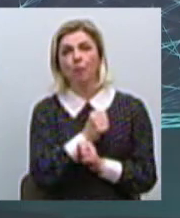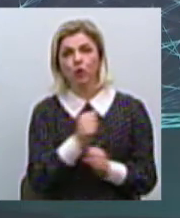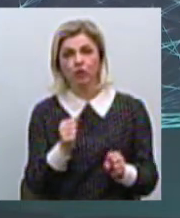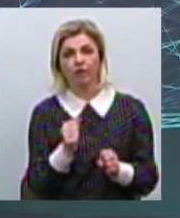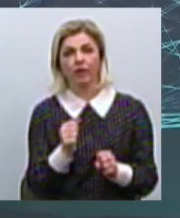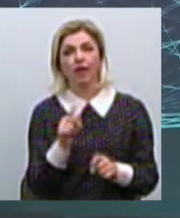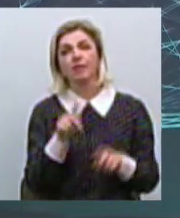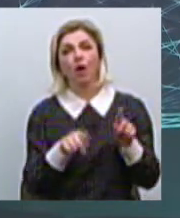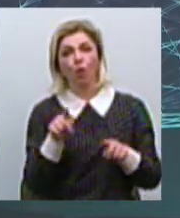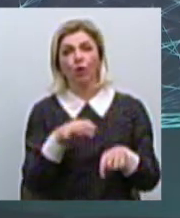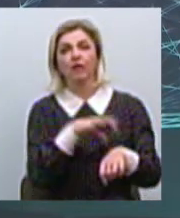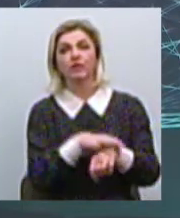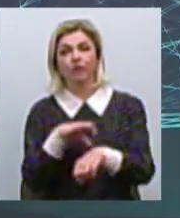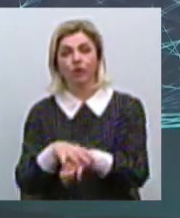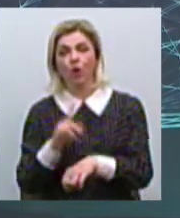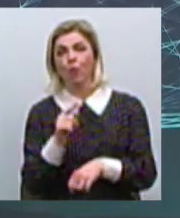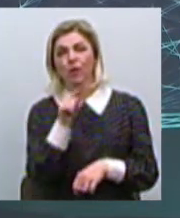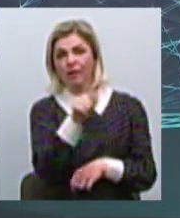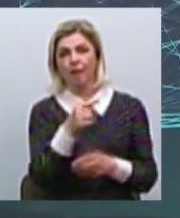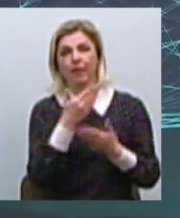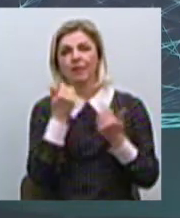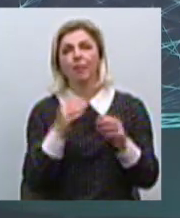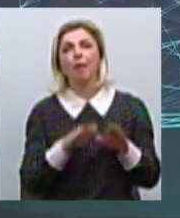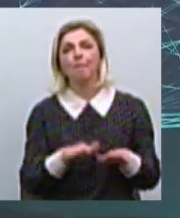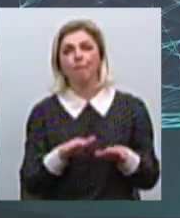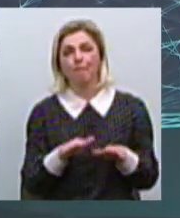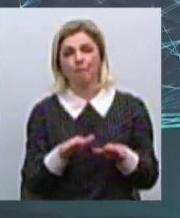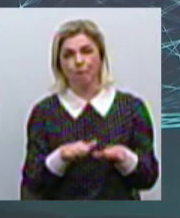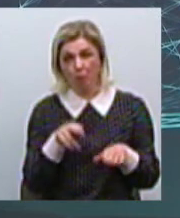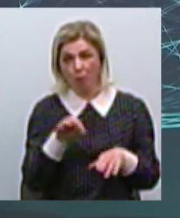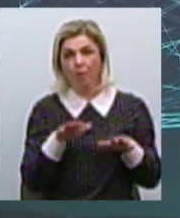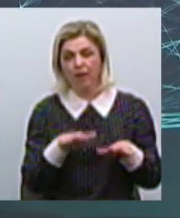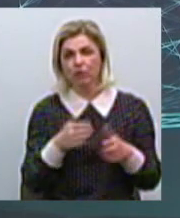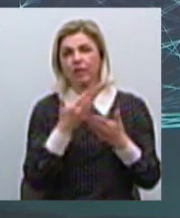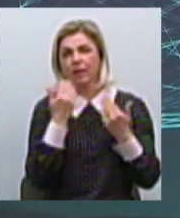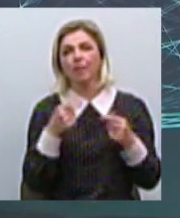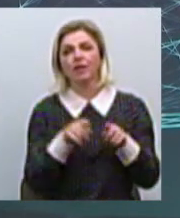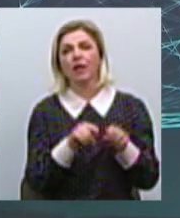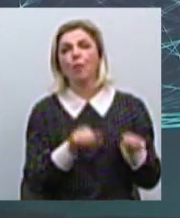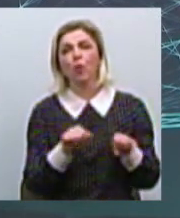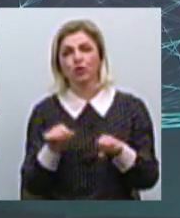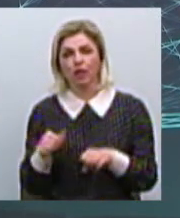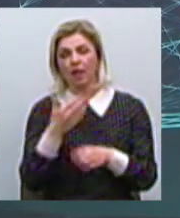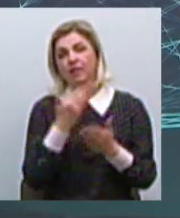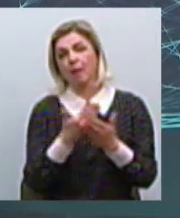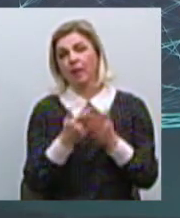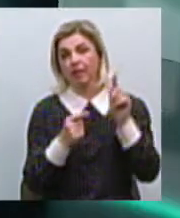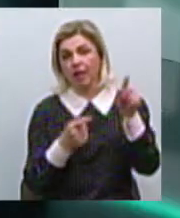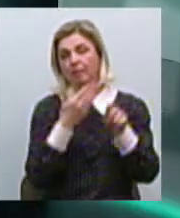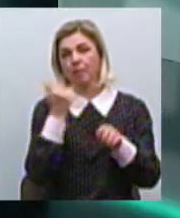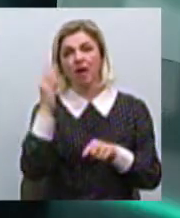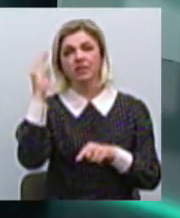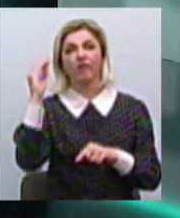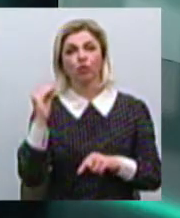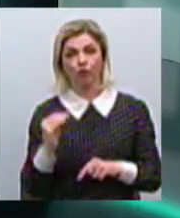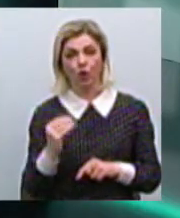деякі речі встановити, бо просто там немає таких можливих порушень, бо там, наприклад, немає світлофора зараз. І я